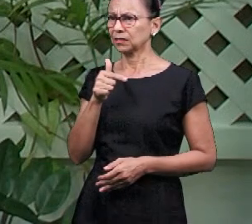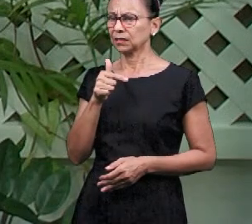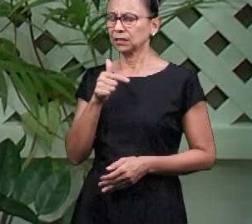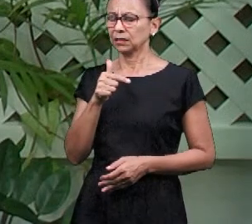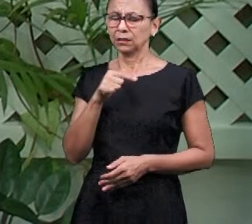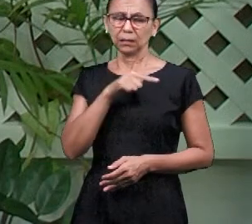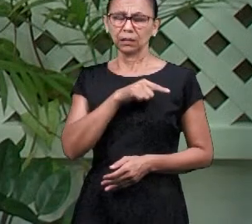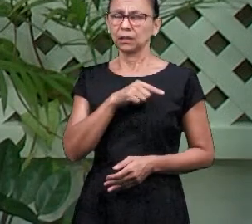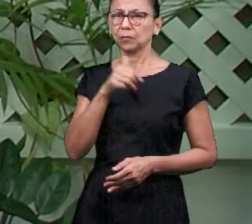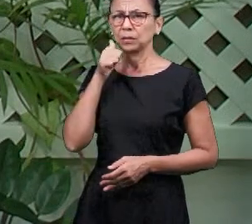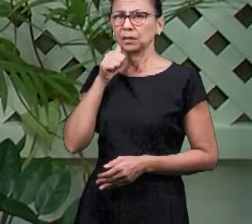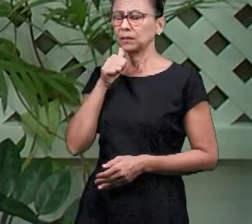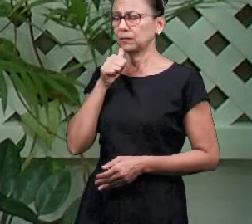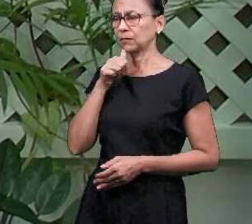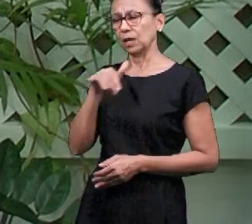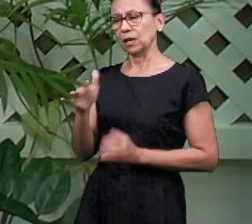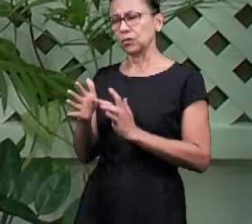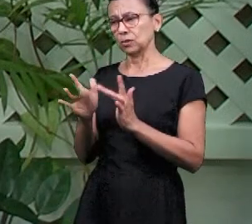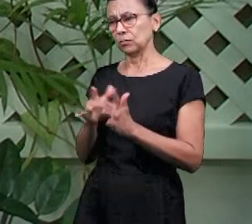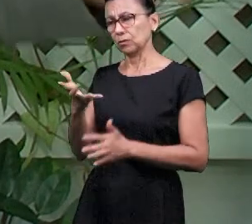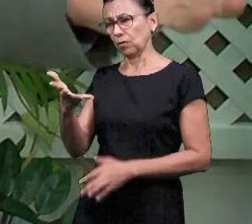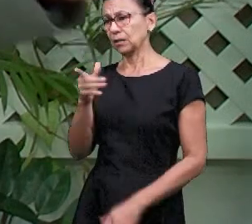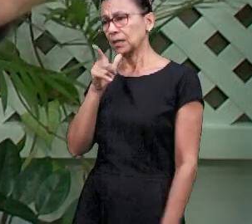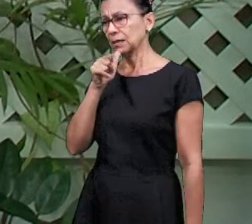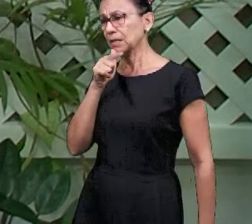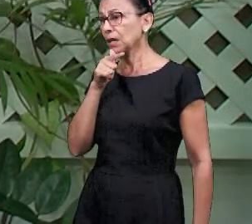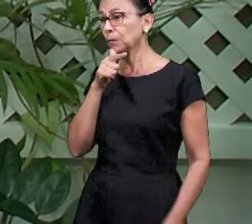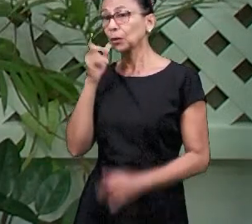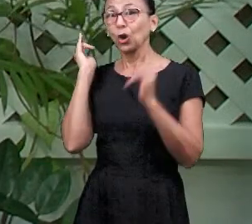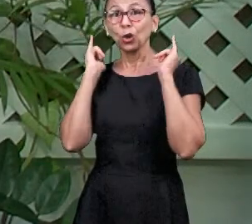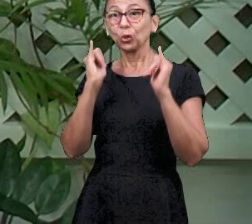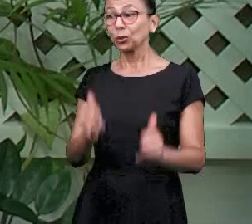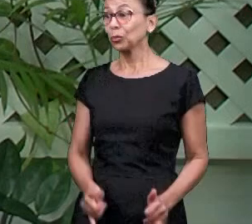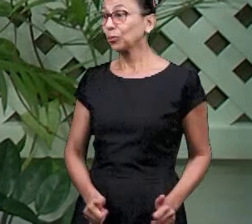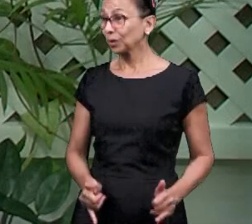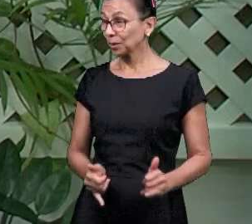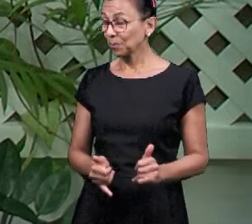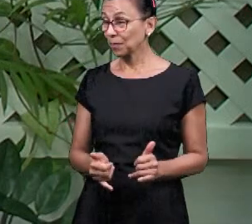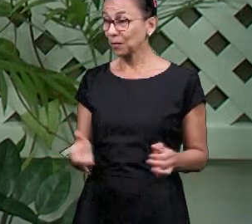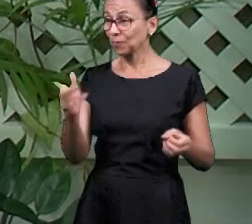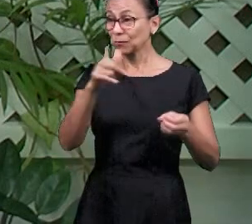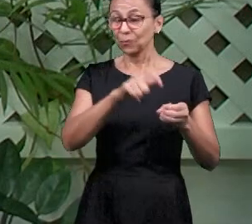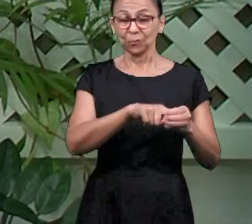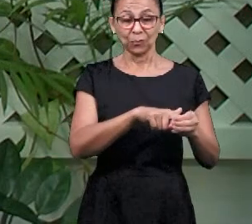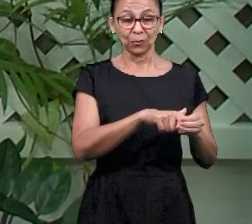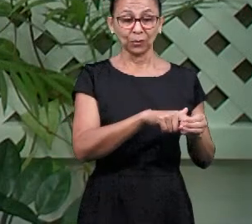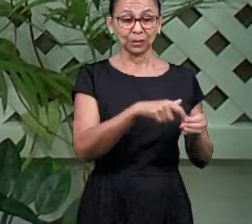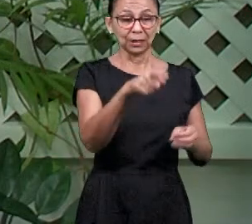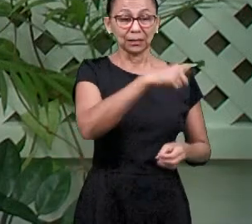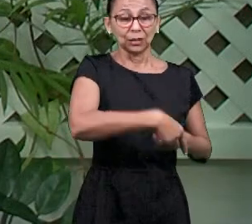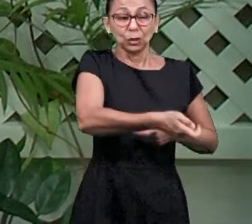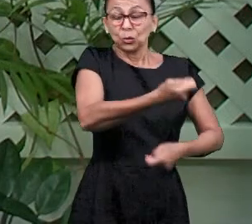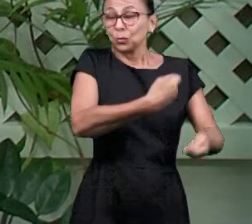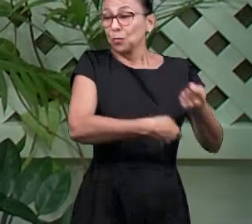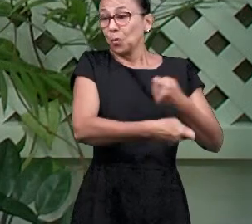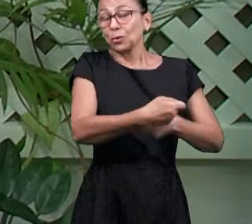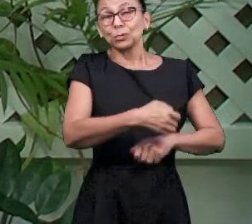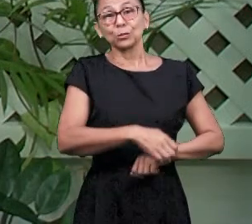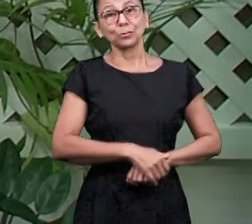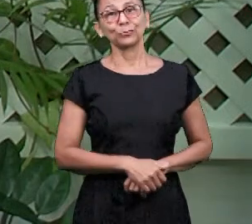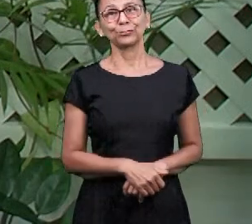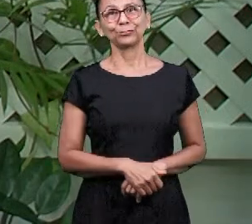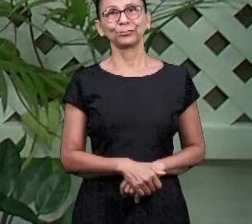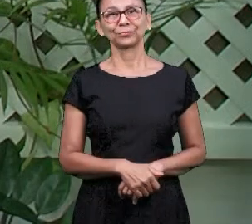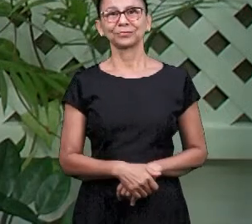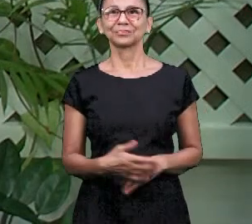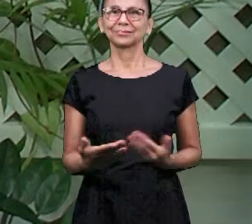la conversation, vous voyez bien, le salut, comment il vient. Donc, je m'avance un petit peu pour montrer que